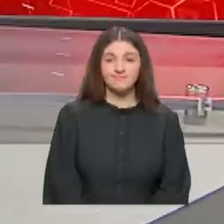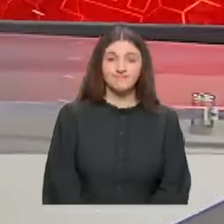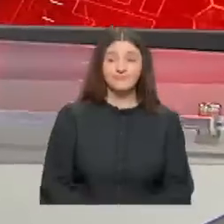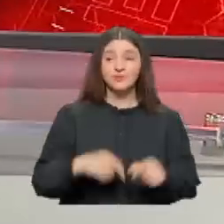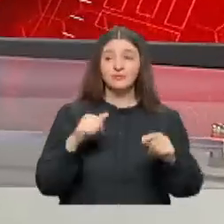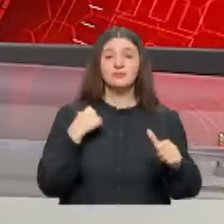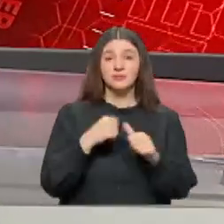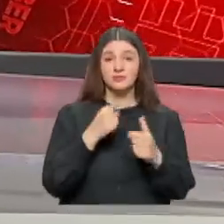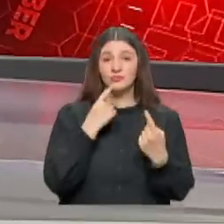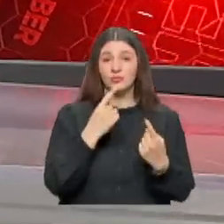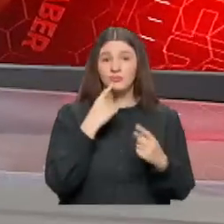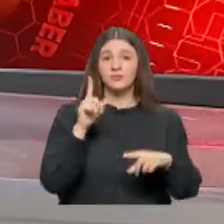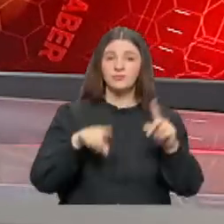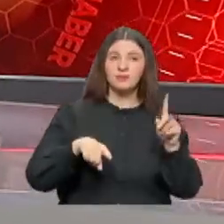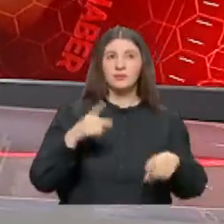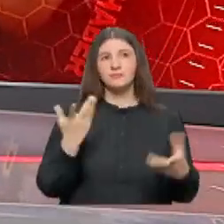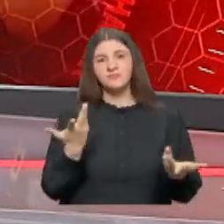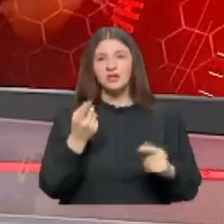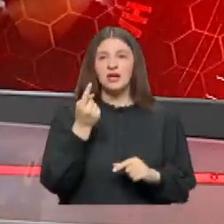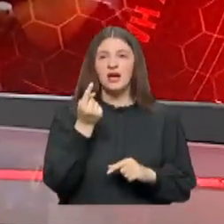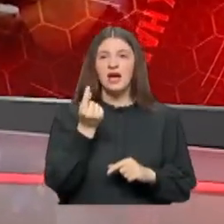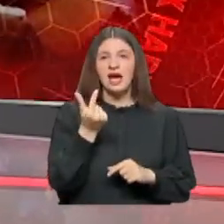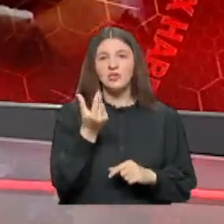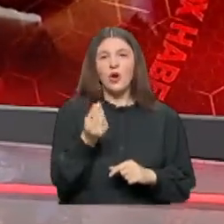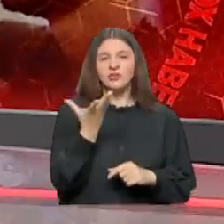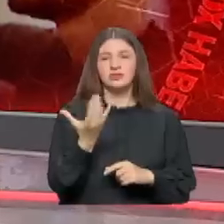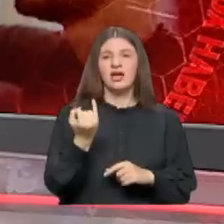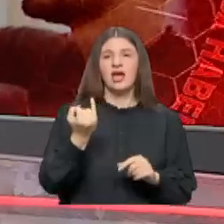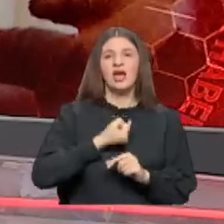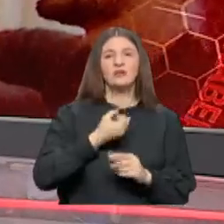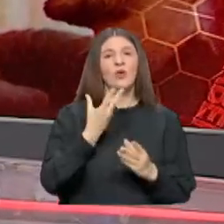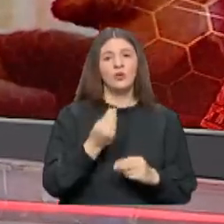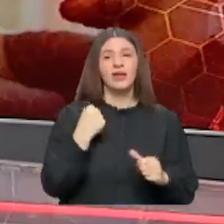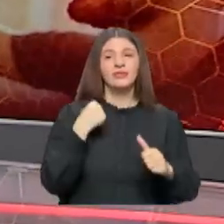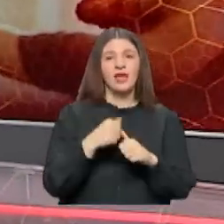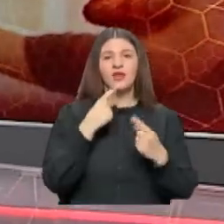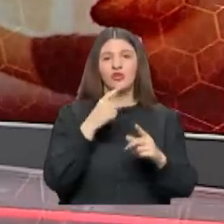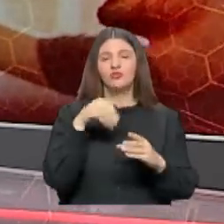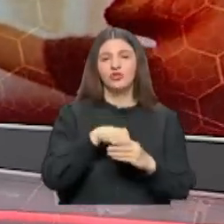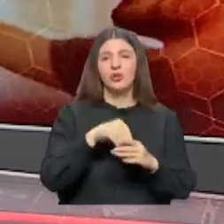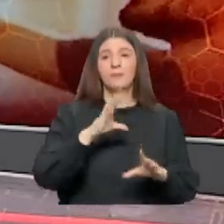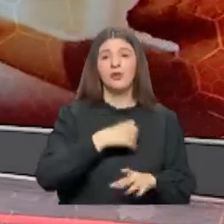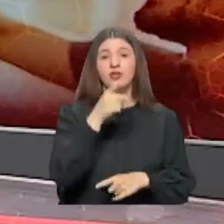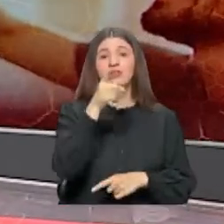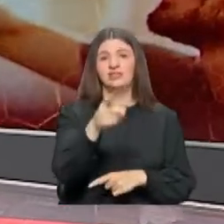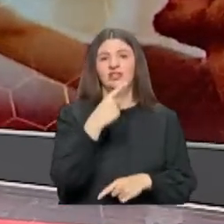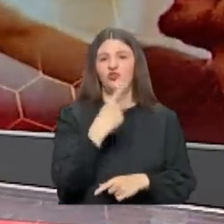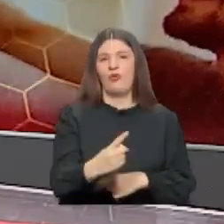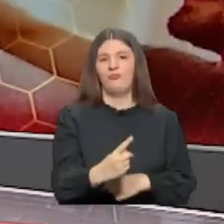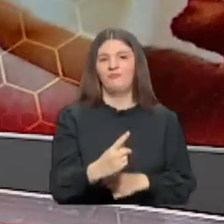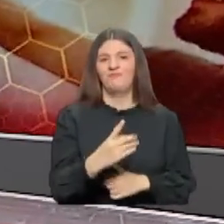Burada hep tekrar ediyorum. Zaman zaman az sayıda da olsa eleştirenler oluyor tekrar ettiğim için. Patron sizsiniz diyorum.